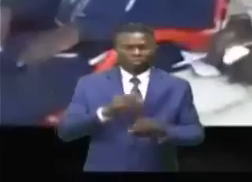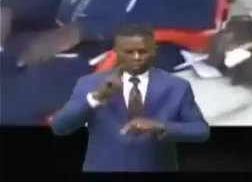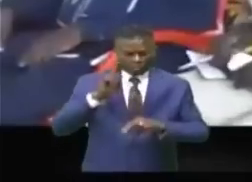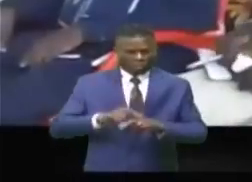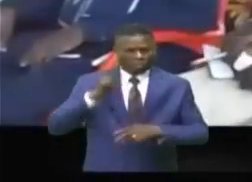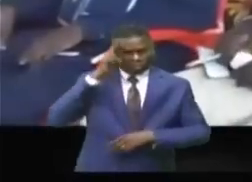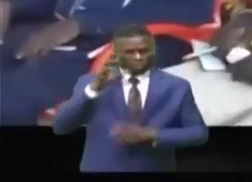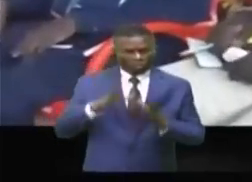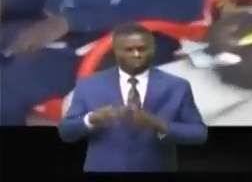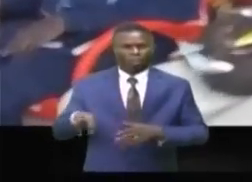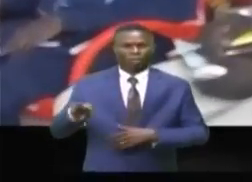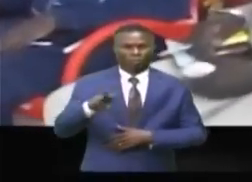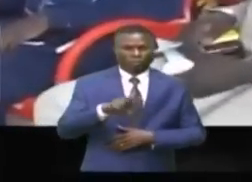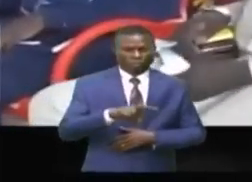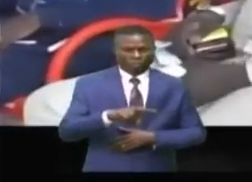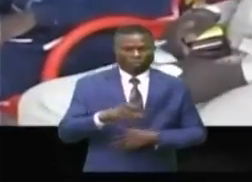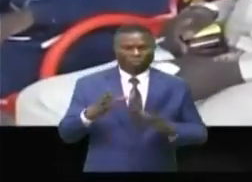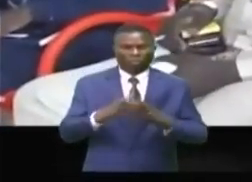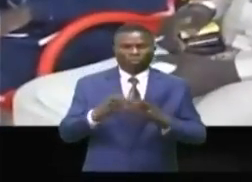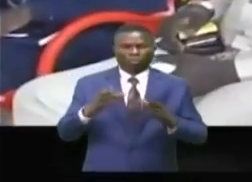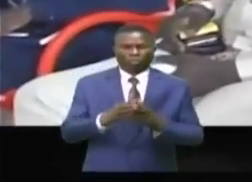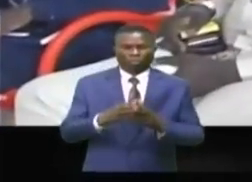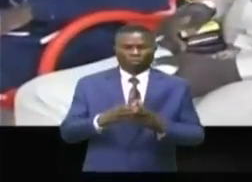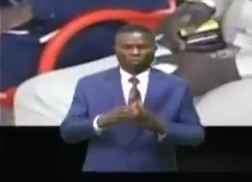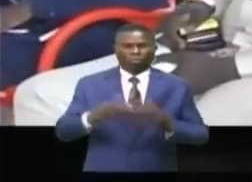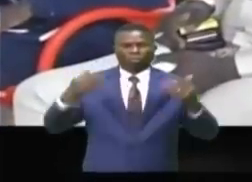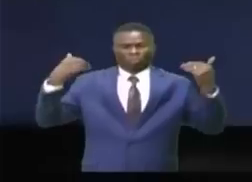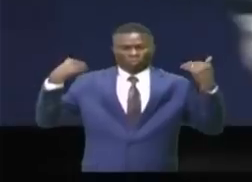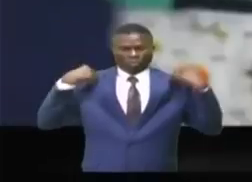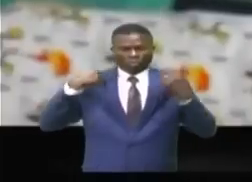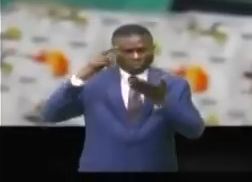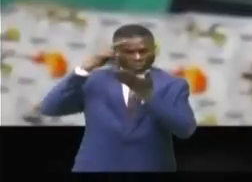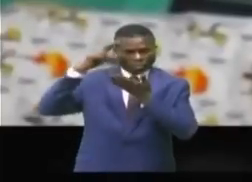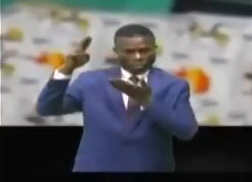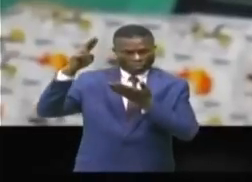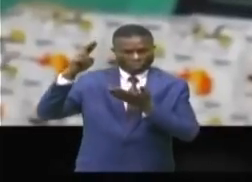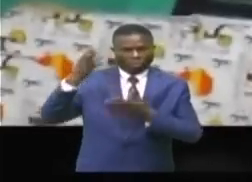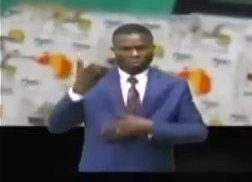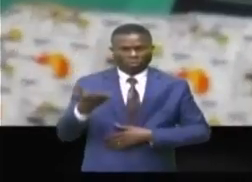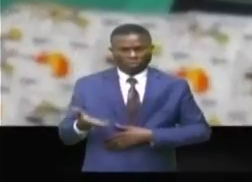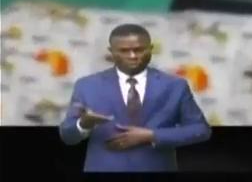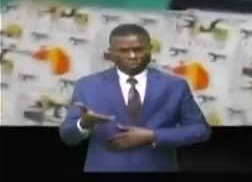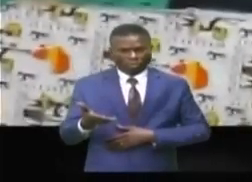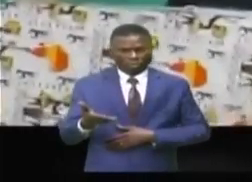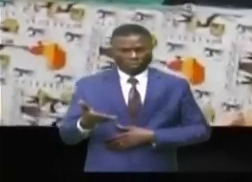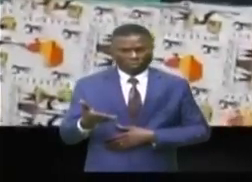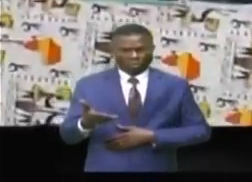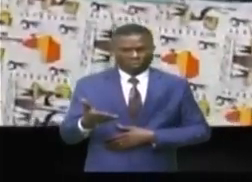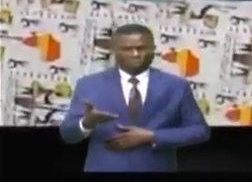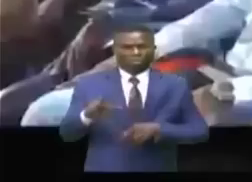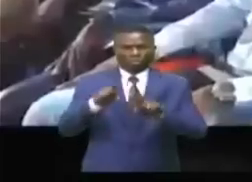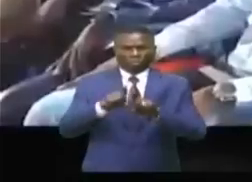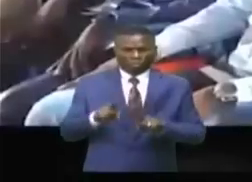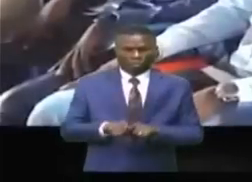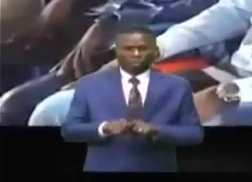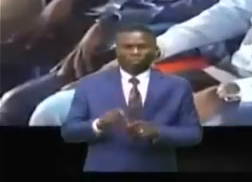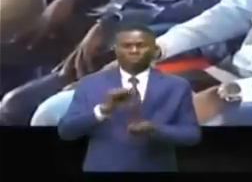ensemble avec nos autorités académiques de l'ISDER, mais aussi grâce à la